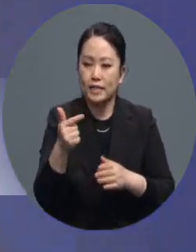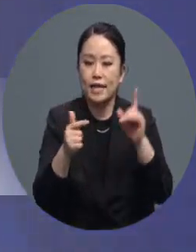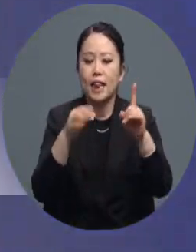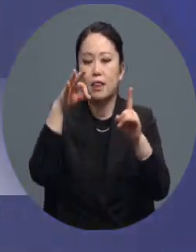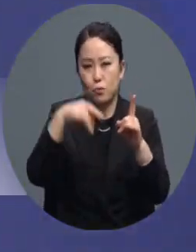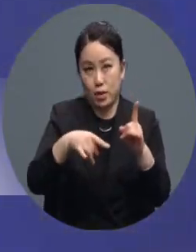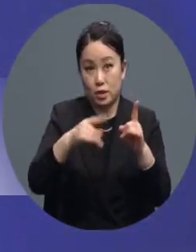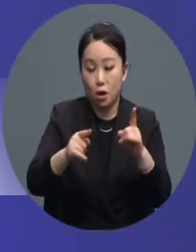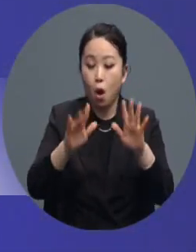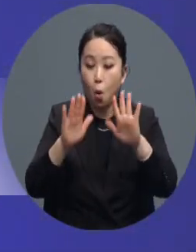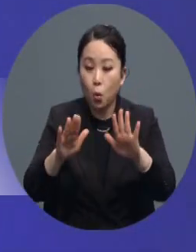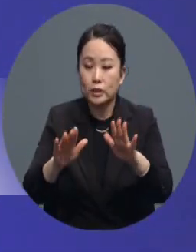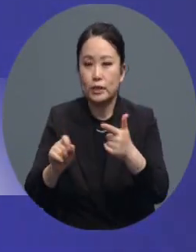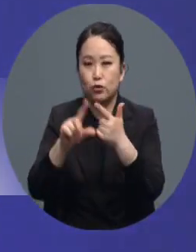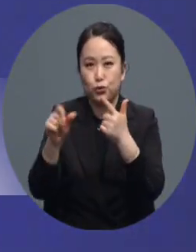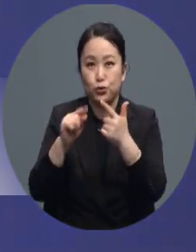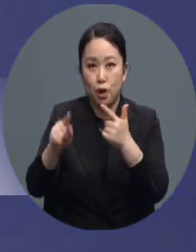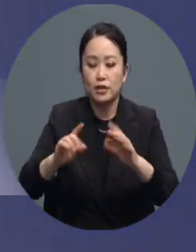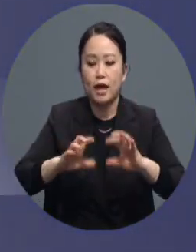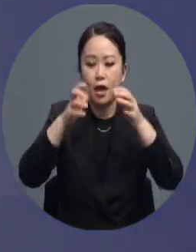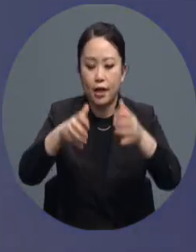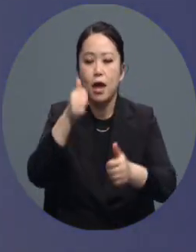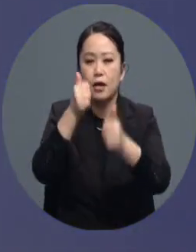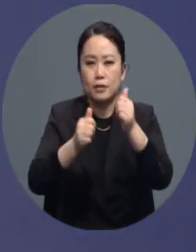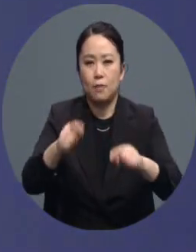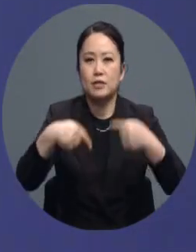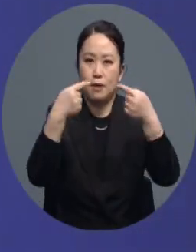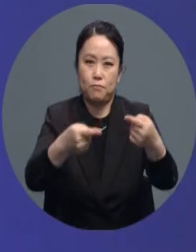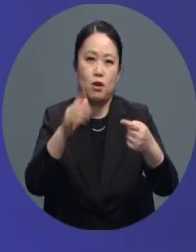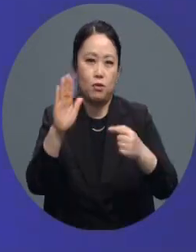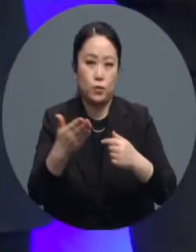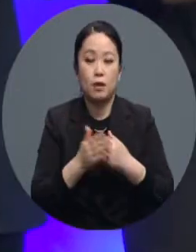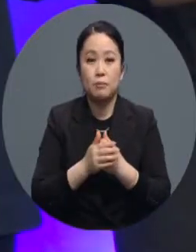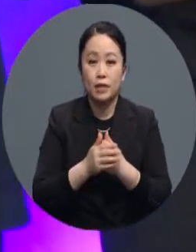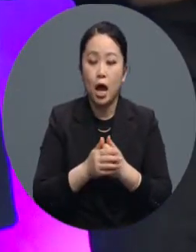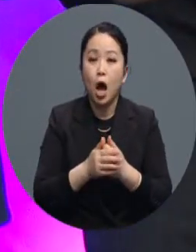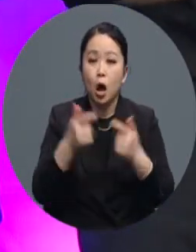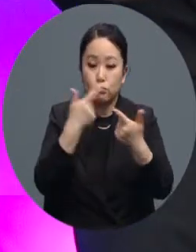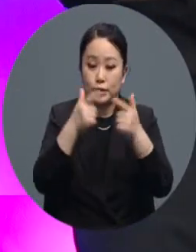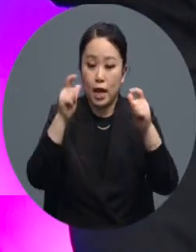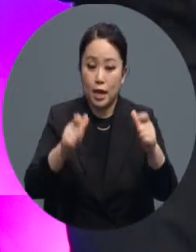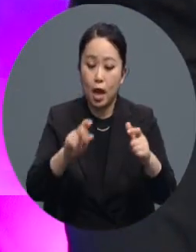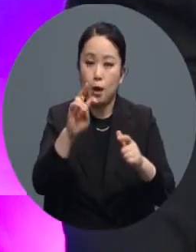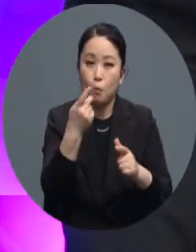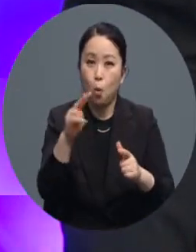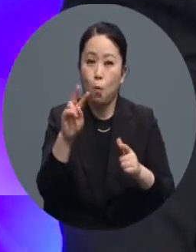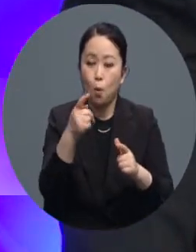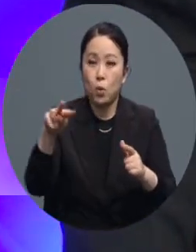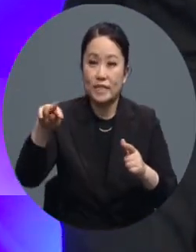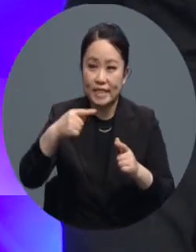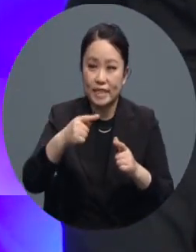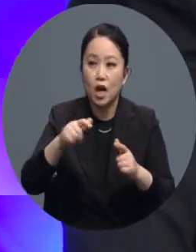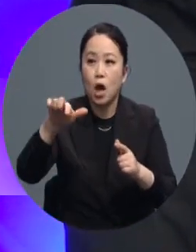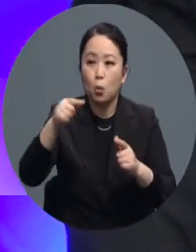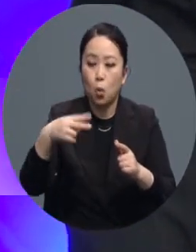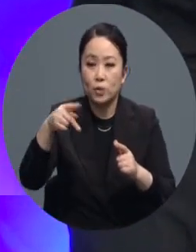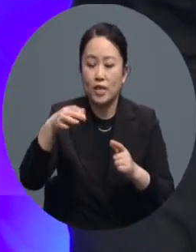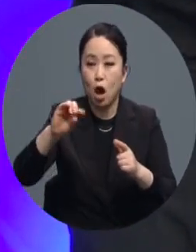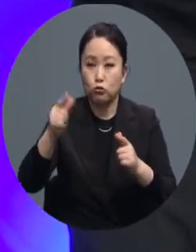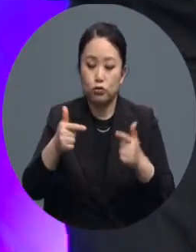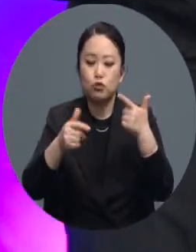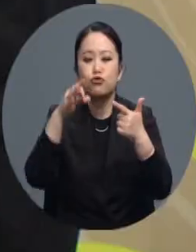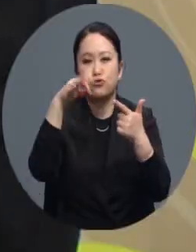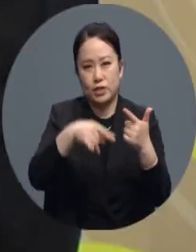6월 세계대회 한국 대표로 출전하게 됐습니다. 부산에서도 모모스 커피 고성훈 씨가 6위를 차지했습니다.